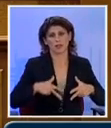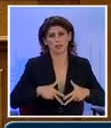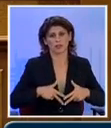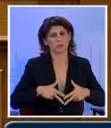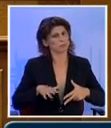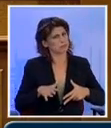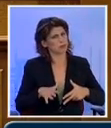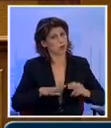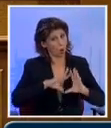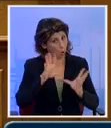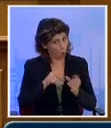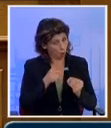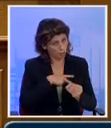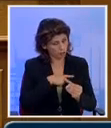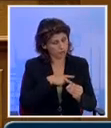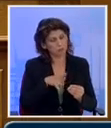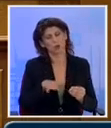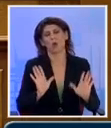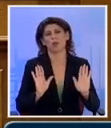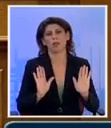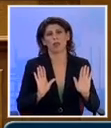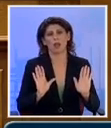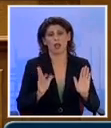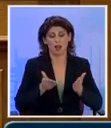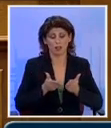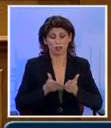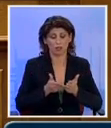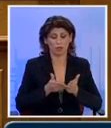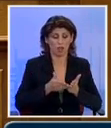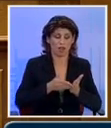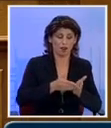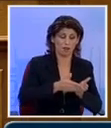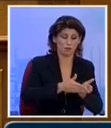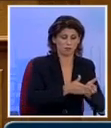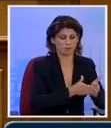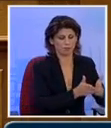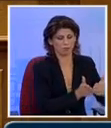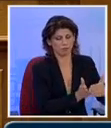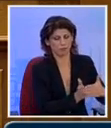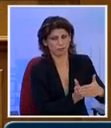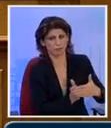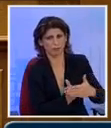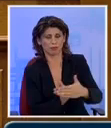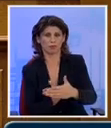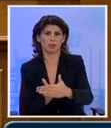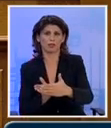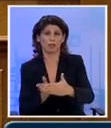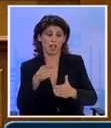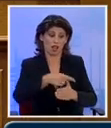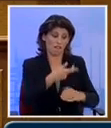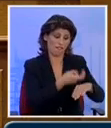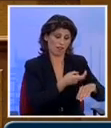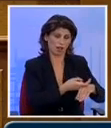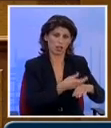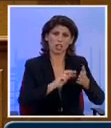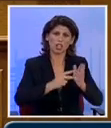Μπορεί να μην τα κάνουμε όλα σωστά, αλλά το καράβι πήγαινε στα βράχια και το γυρίσαμε. Την οικονομία που ήταν κολλημένη στο βάλτο